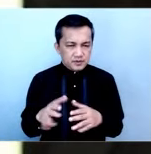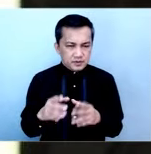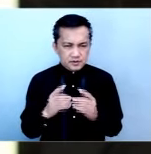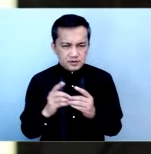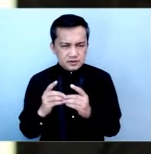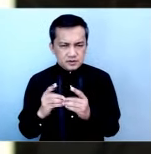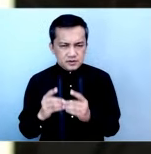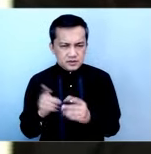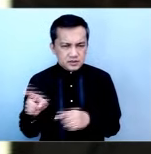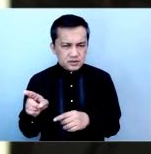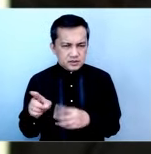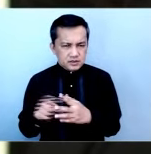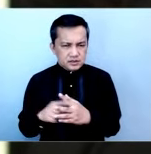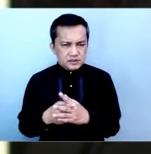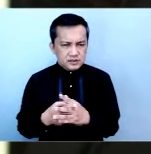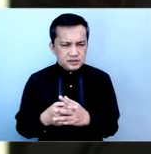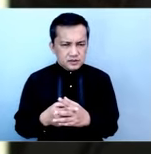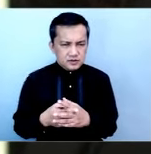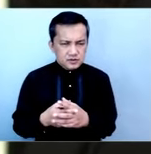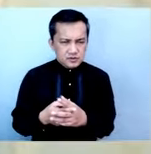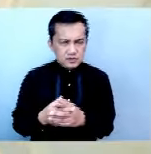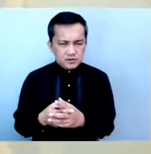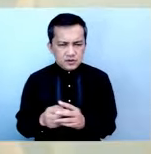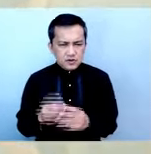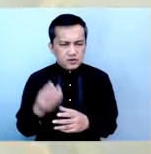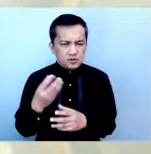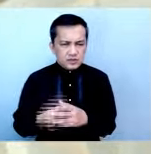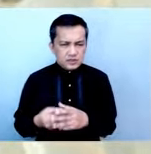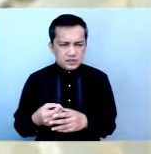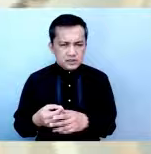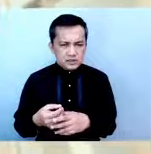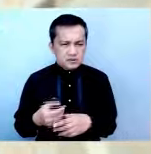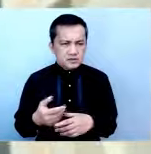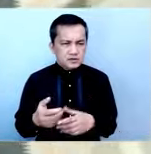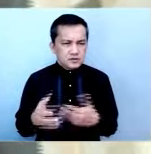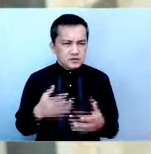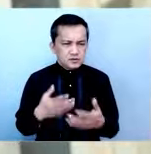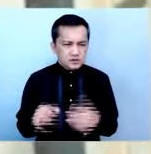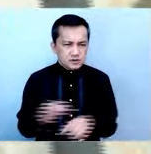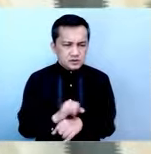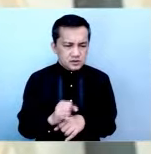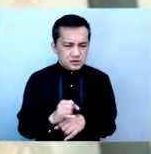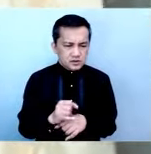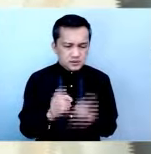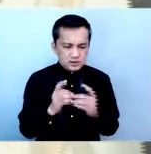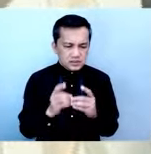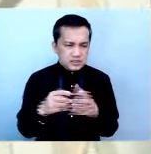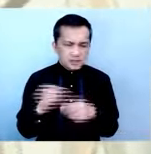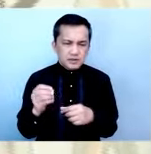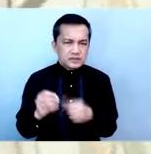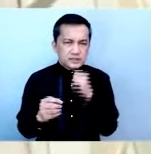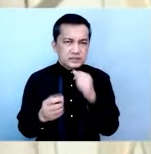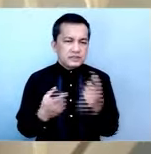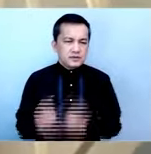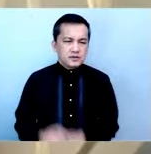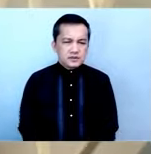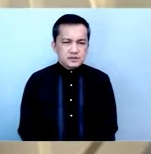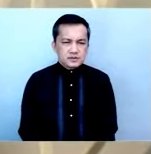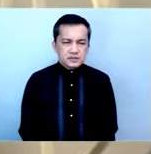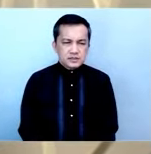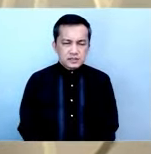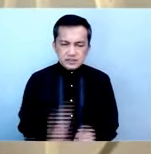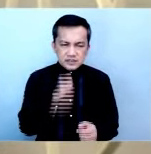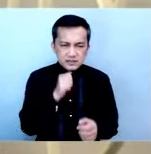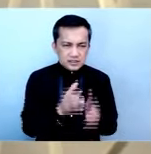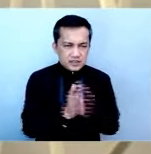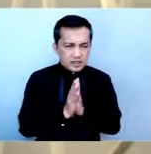siya nag-start na nawawala na siya mag-effort na kahit siguro pag-date sa labas, hindi niya na nagagawa. Hindi na siya nag-aas, hindi